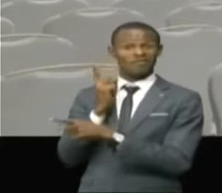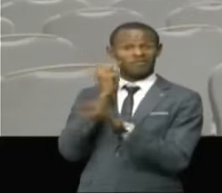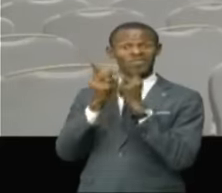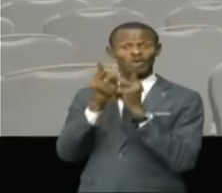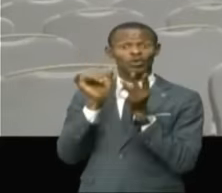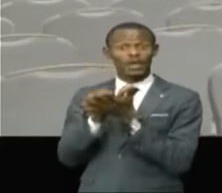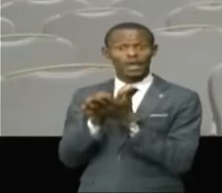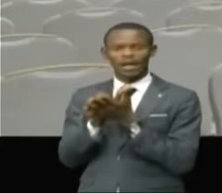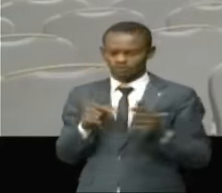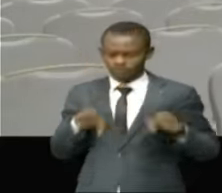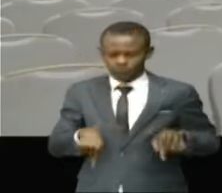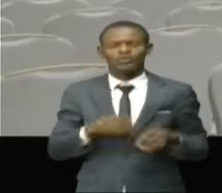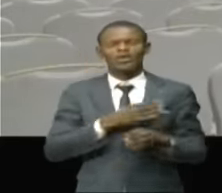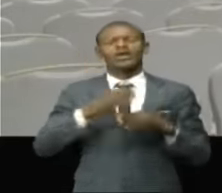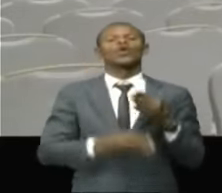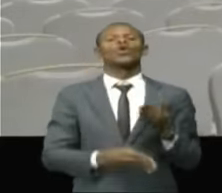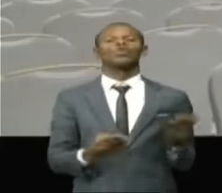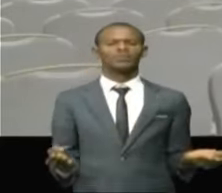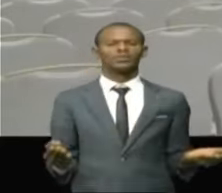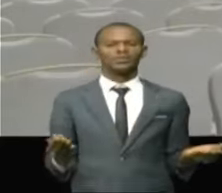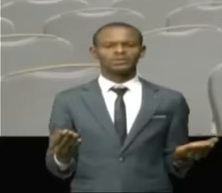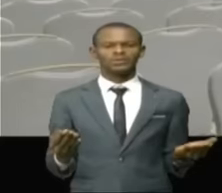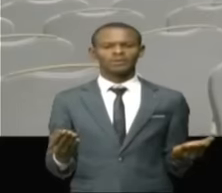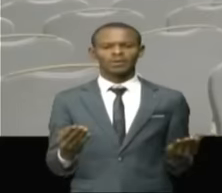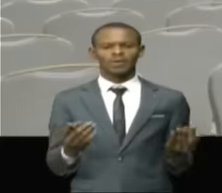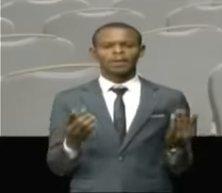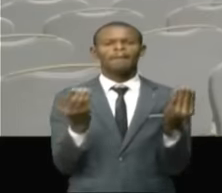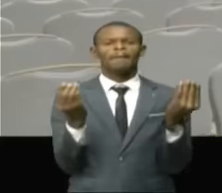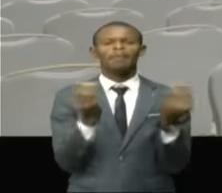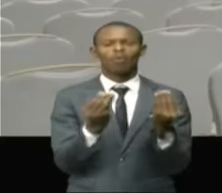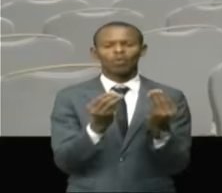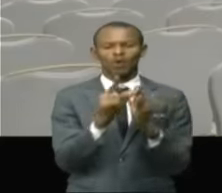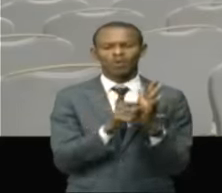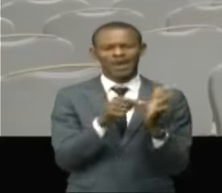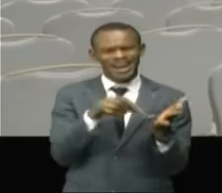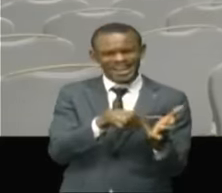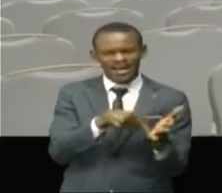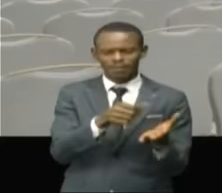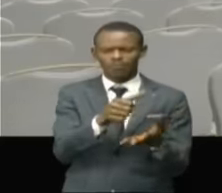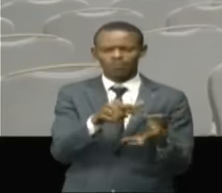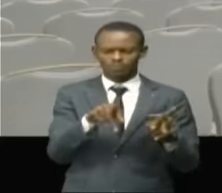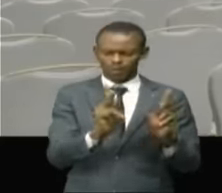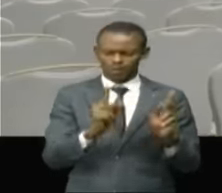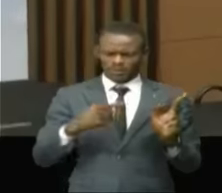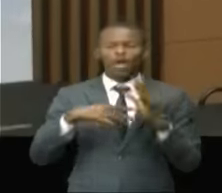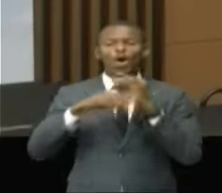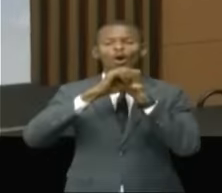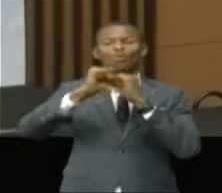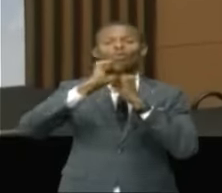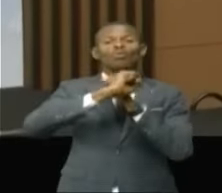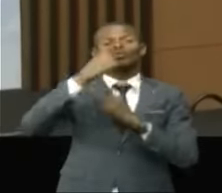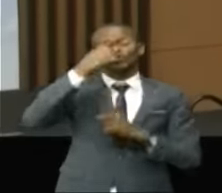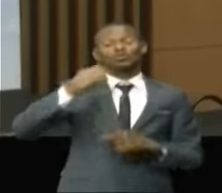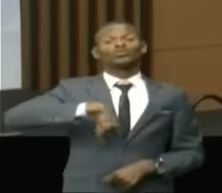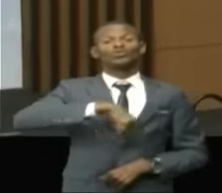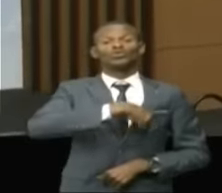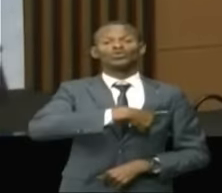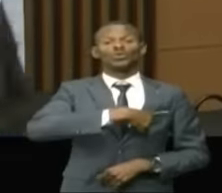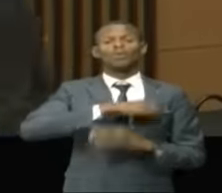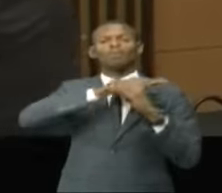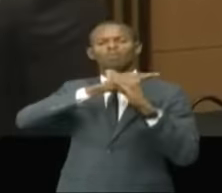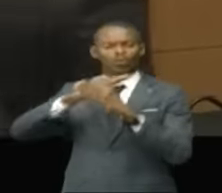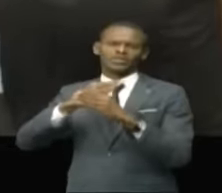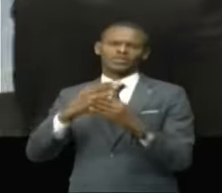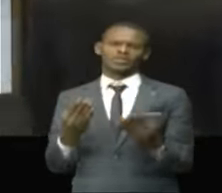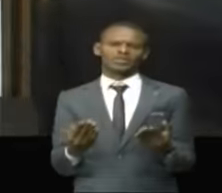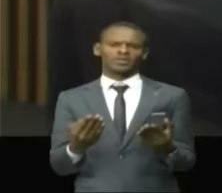notre protection et promotion. Nous en avons besoin parce qu'à partir d'aujourd'hui, nous pouvons dire que la vie des